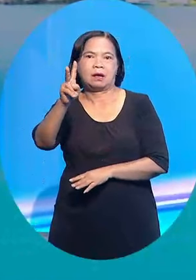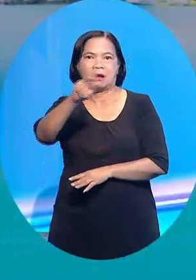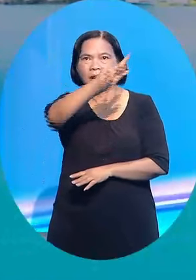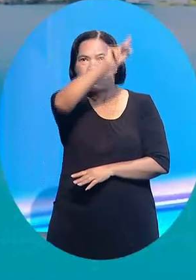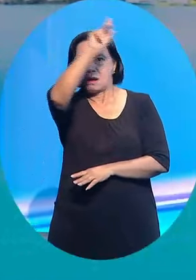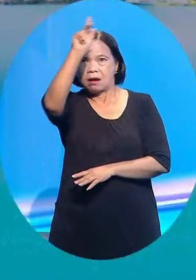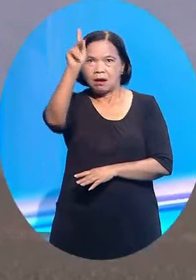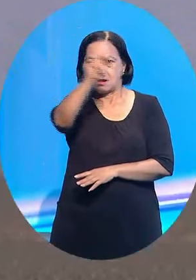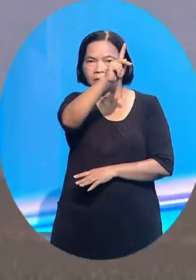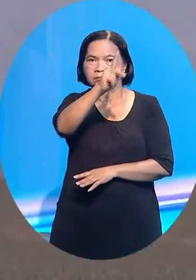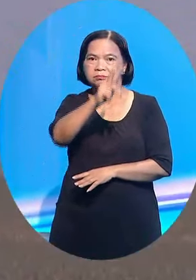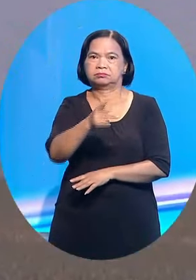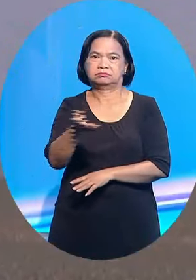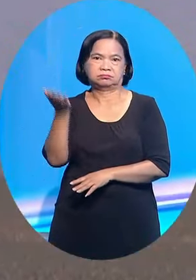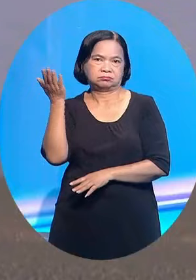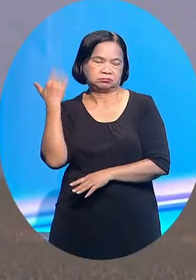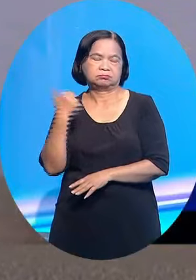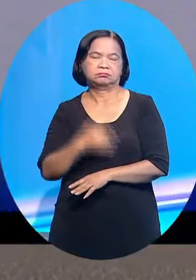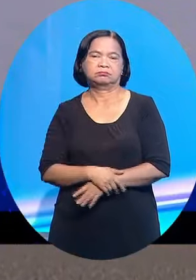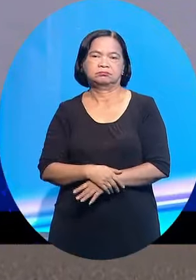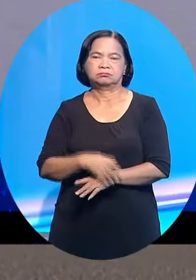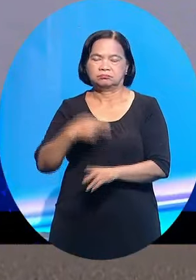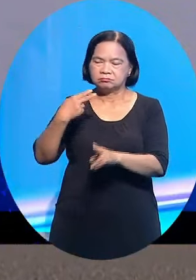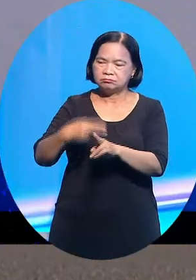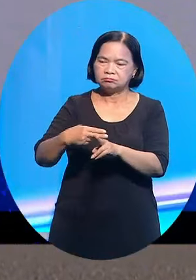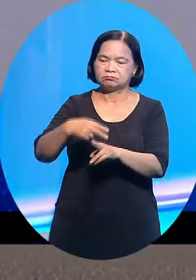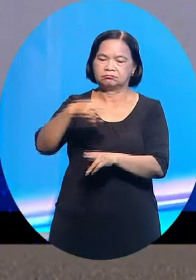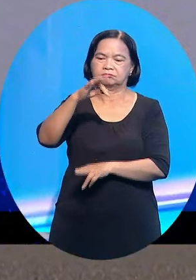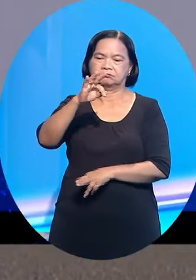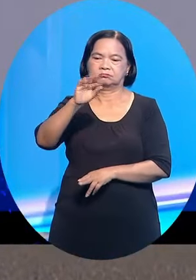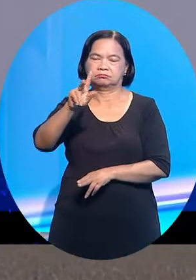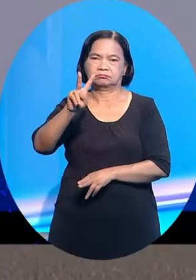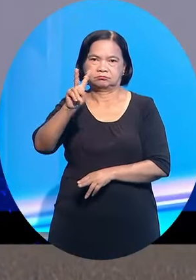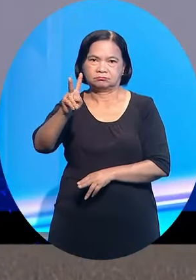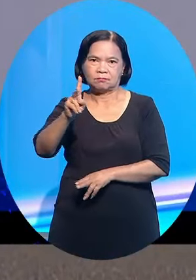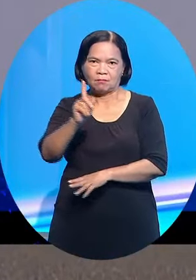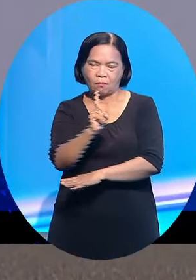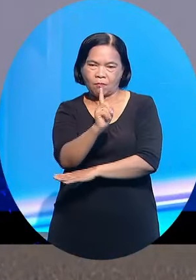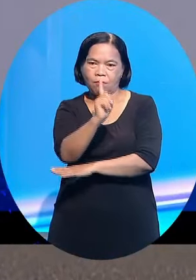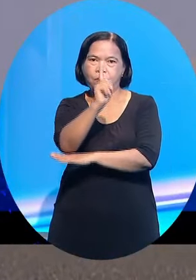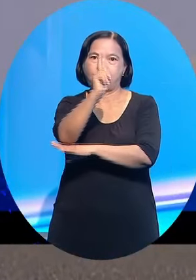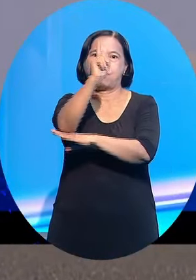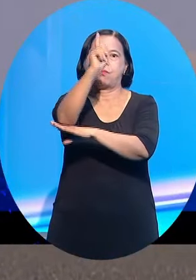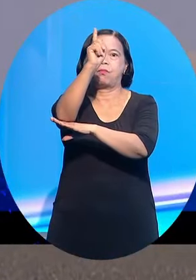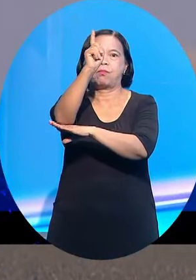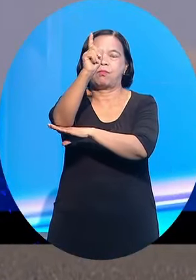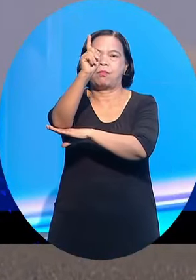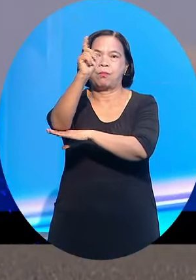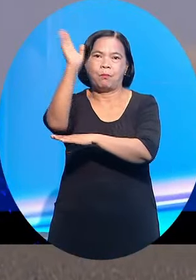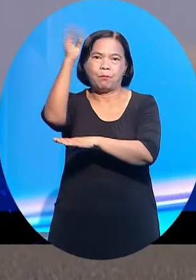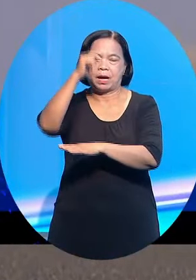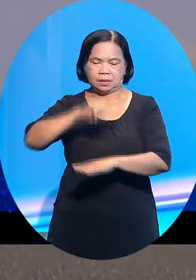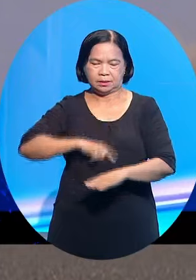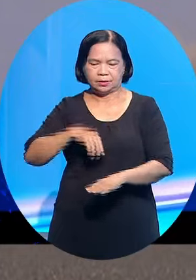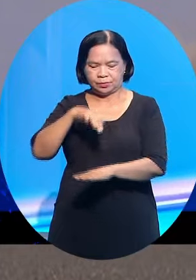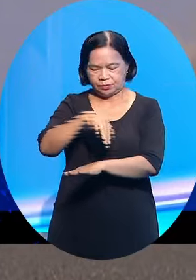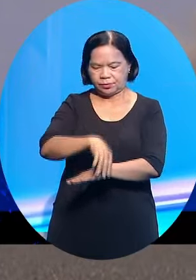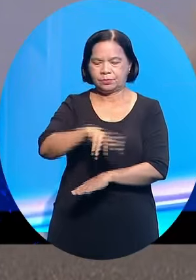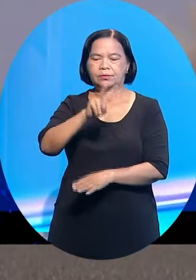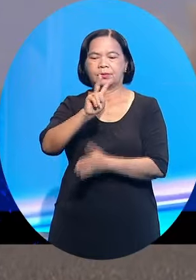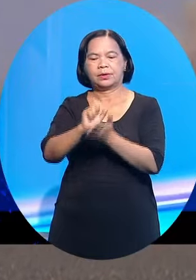trước. Tên lửa TL-2I1 được phóng từ Trung tâm Phóng vệ tinh Tử Tuyền ở Tây Bắc Trung Quốc vào chiều ngày 2 tháng